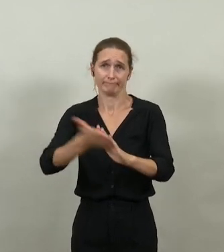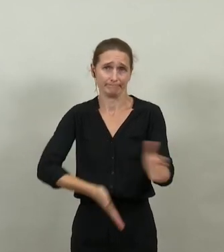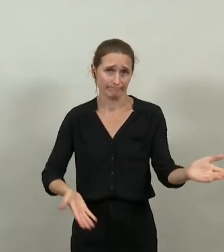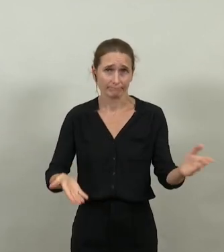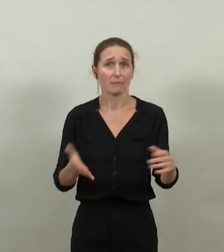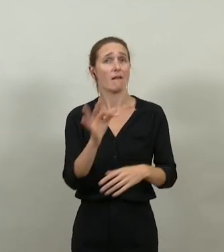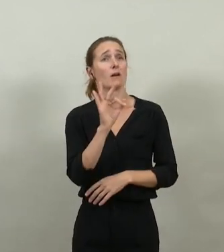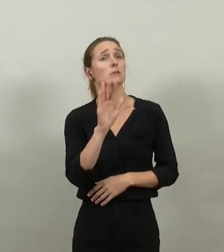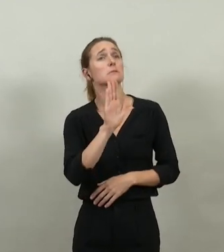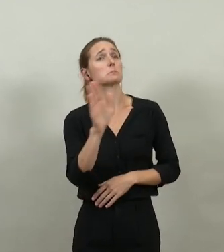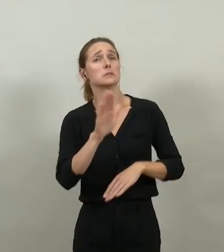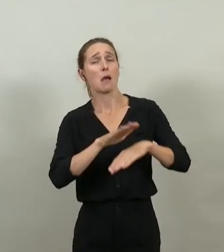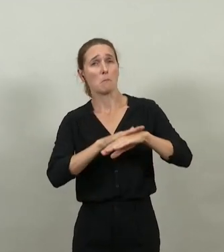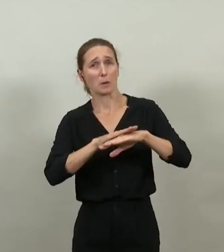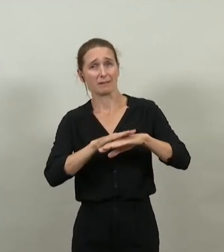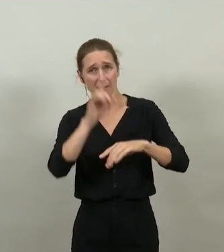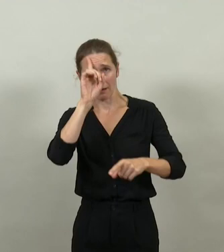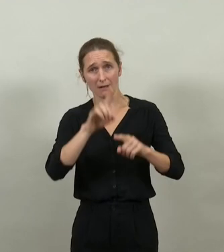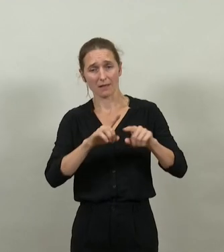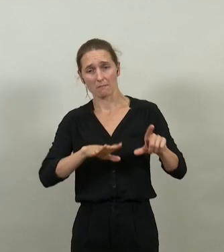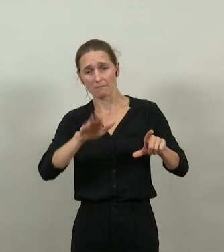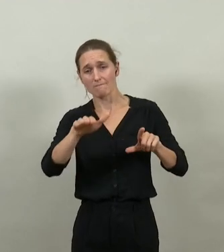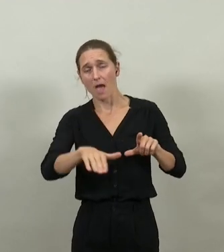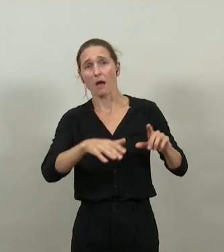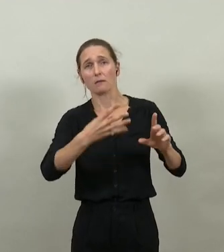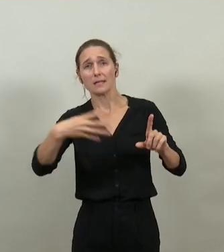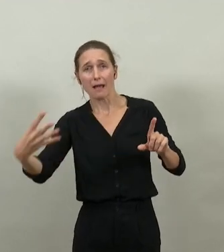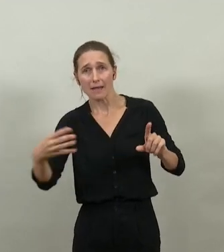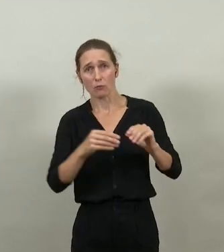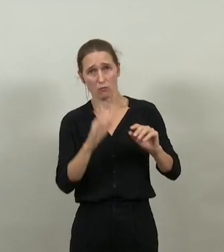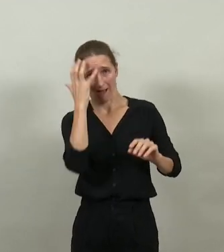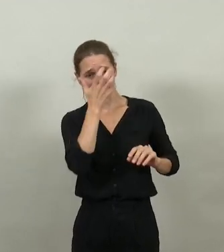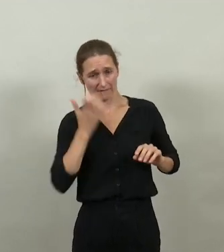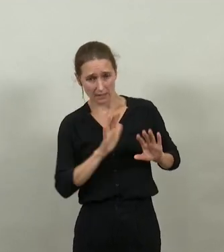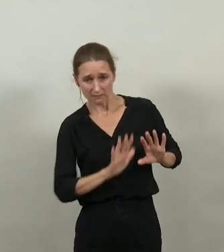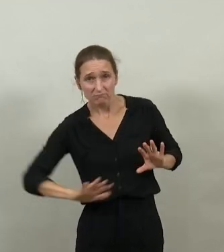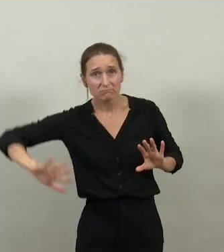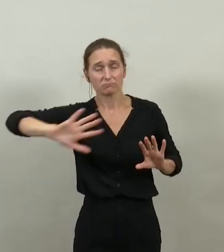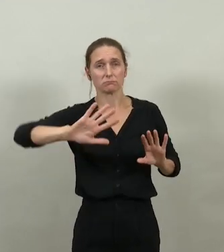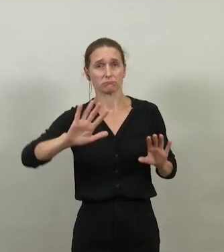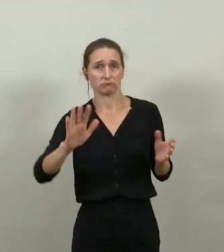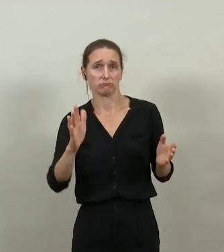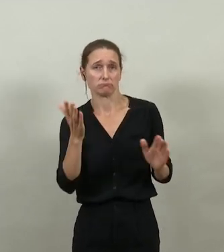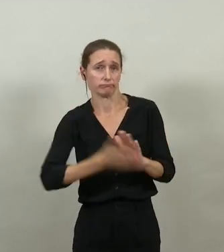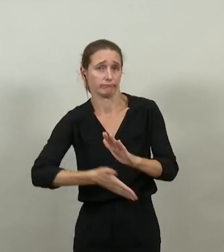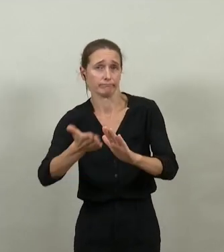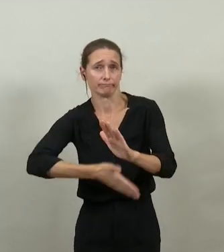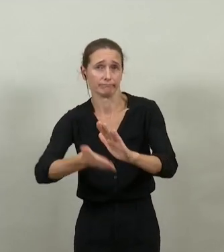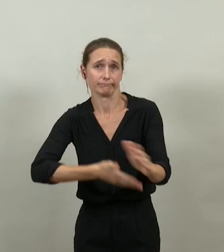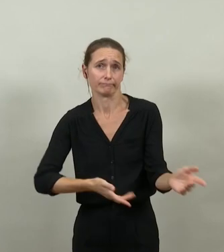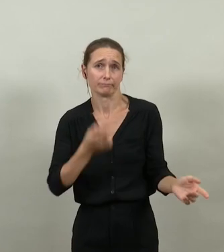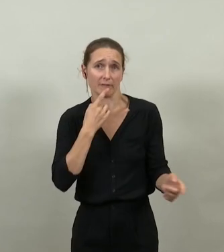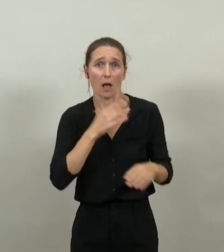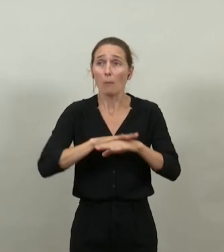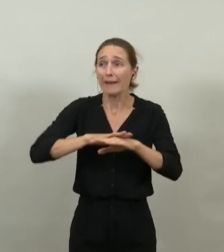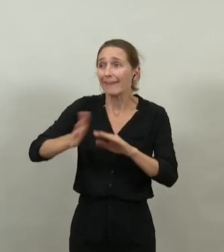France concernant donc le bassin méditerranéen et l'Afrique on voit bien aujourd'hui quand même les limites de de de de cette politique de